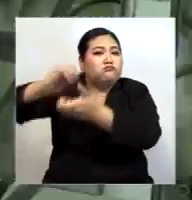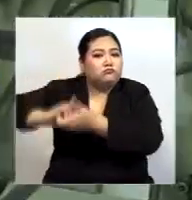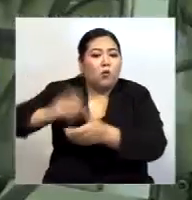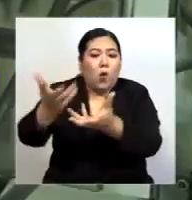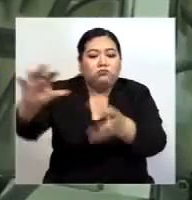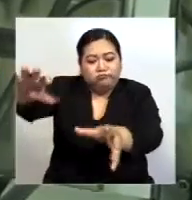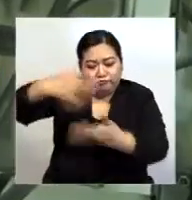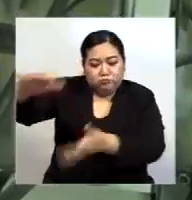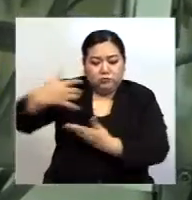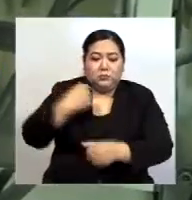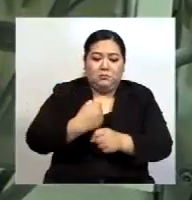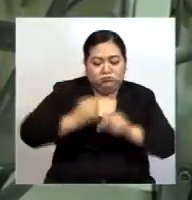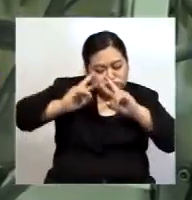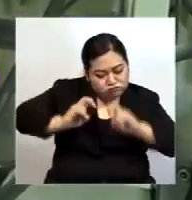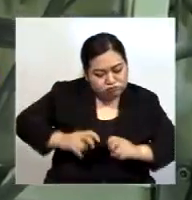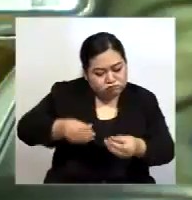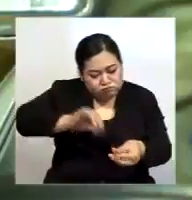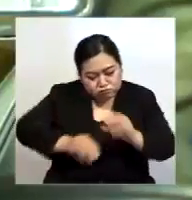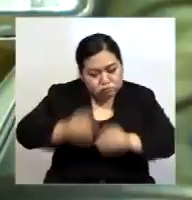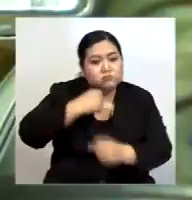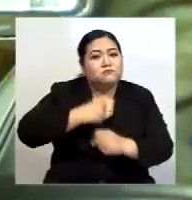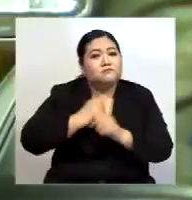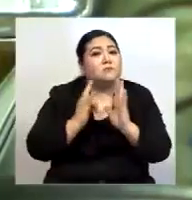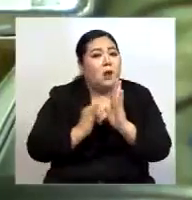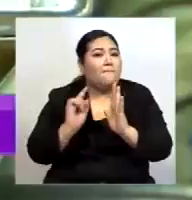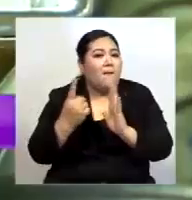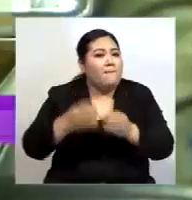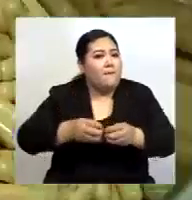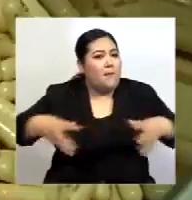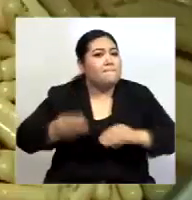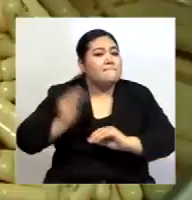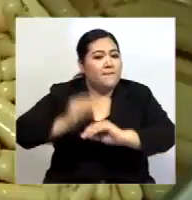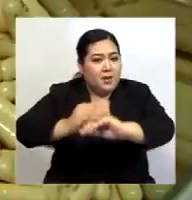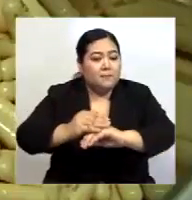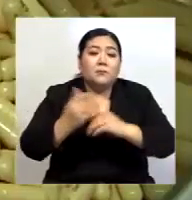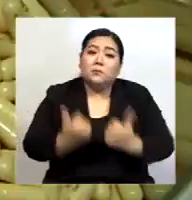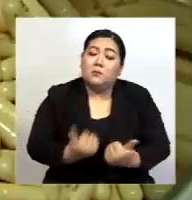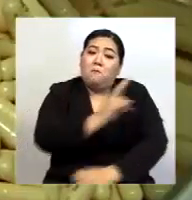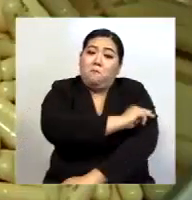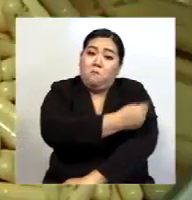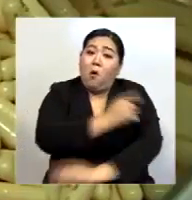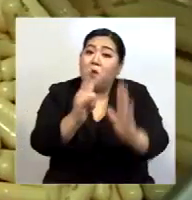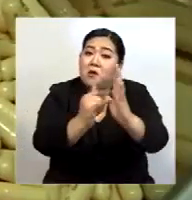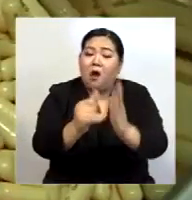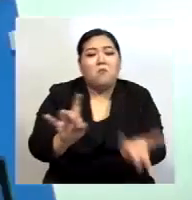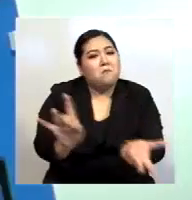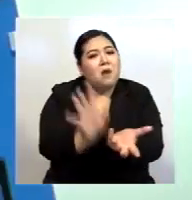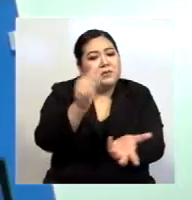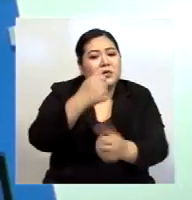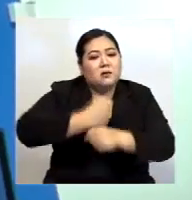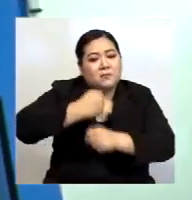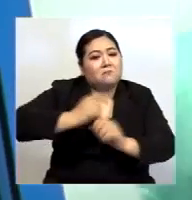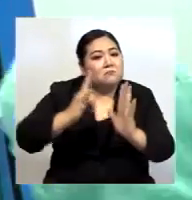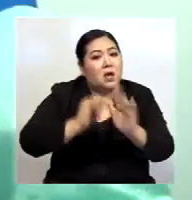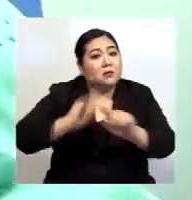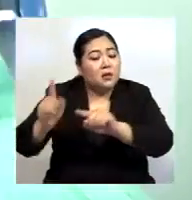มาวิจัยพัฒนาและผลิตยาดังกล่าวและองค์การเภสัชกรรมมีศักยภาพและมีพื้นที่การผลิตสามารถผลิตยา